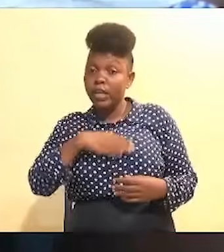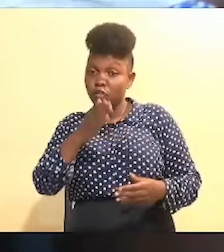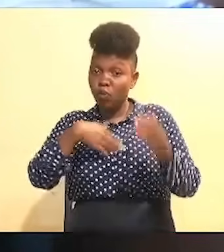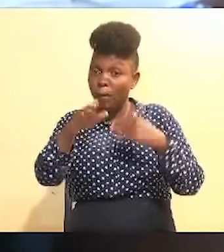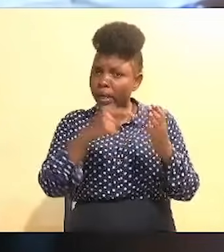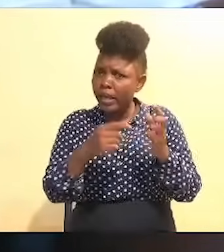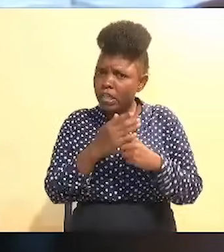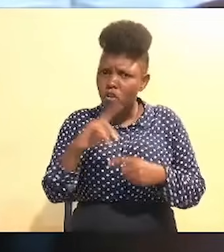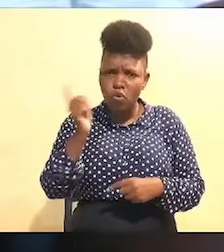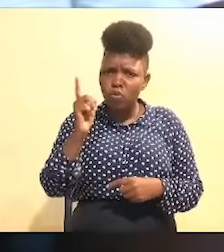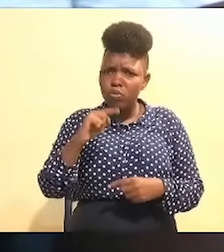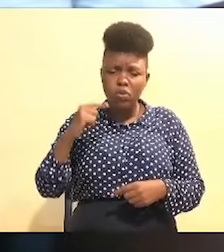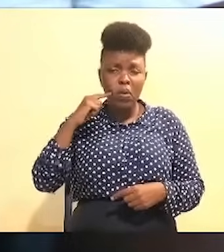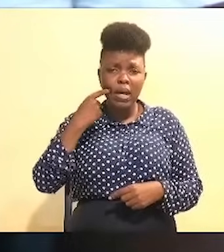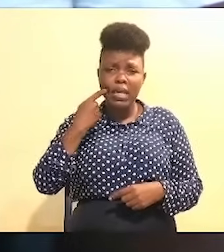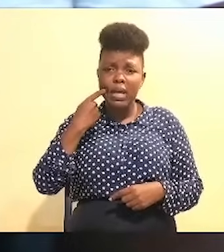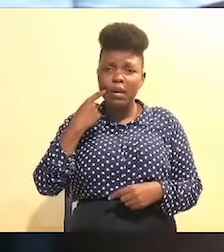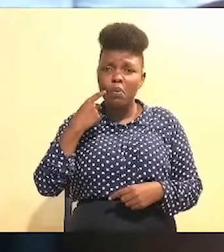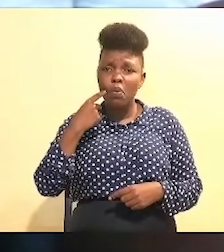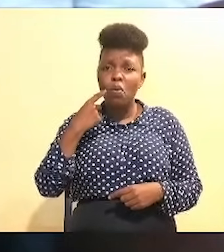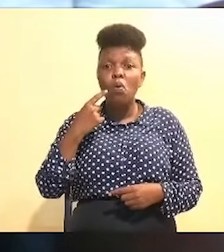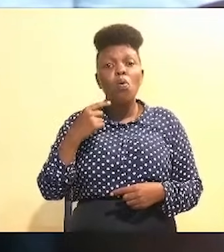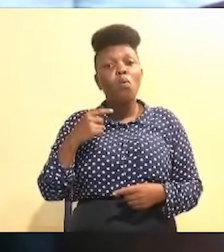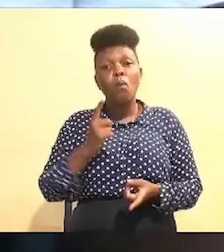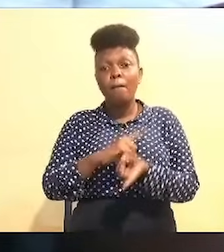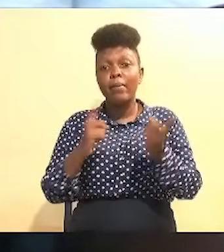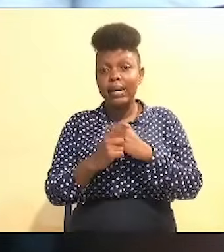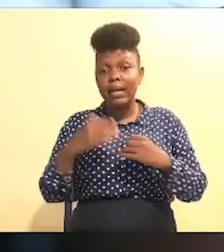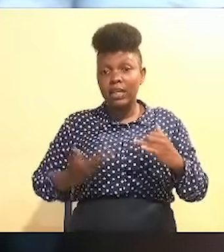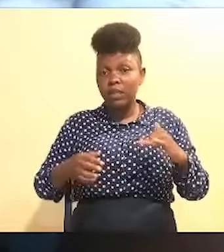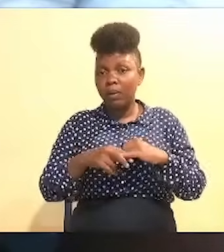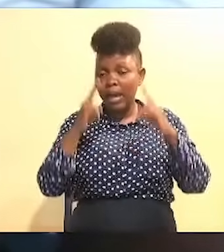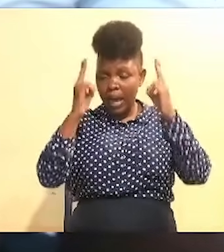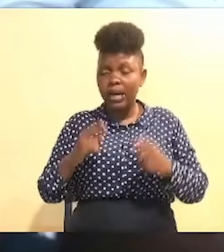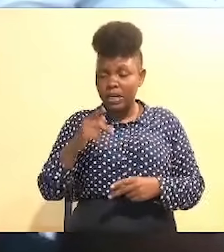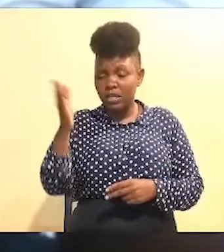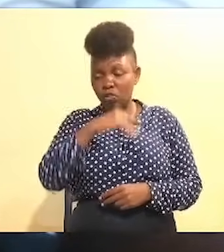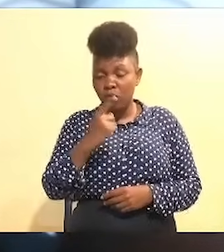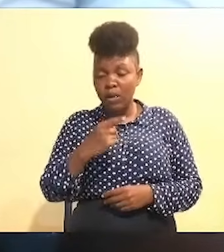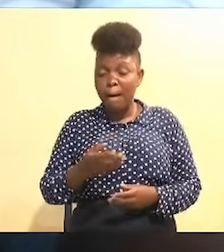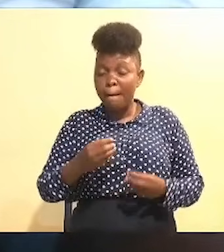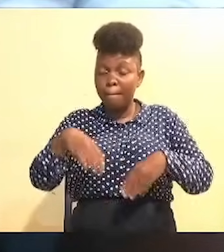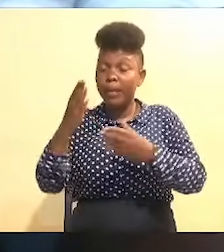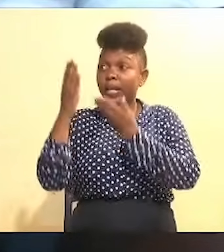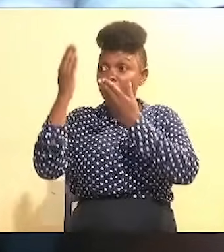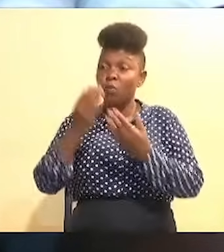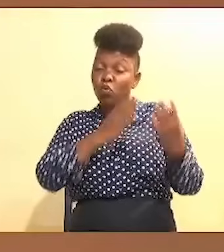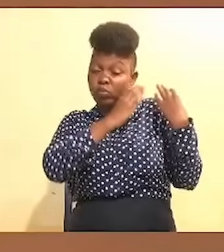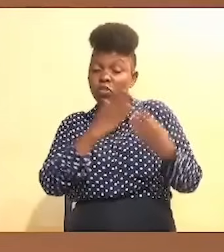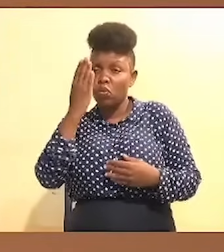Usije ukajaribu kubadilisha mtu hata siku moja, mpelekee Yesu huo mzigo. Haleluya. Fanya mazoezi ya kuondoa